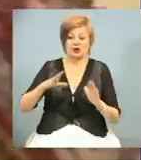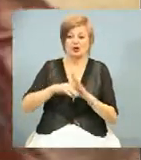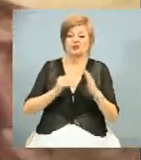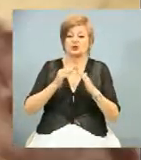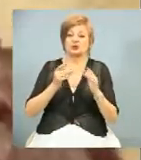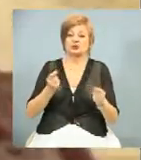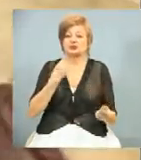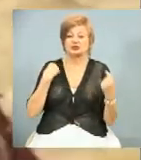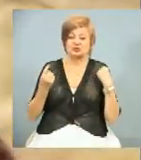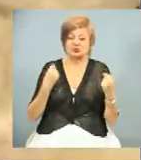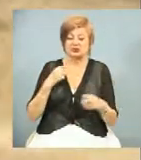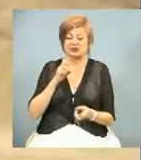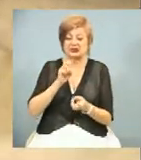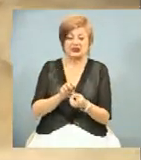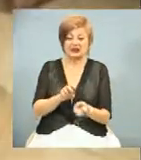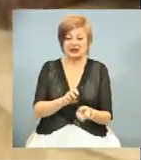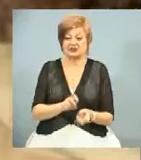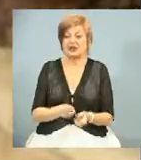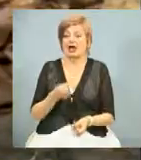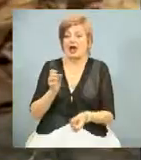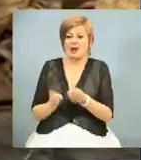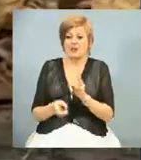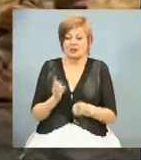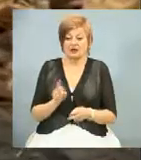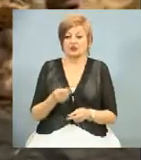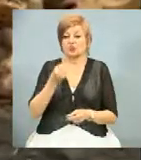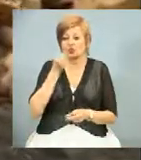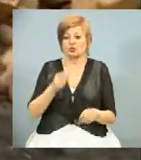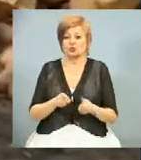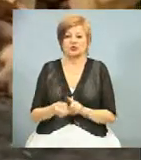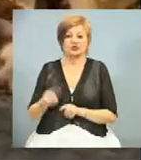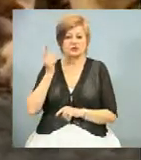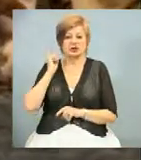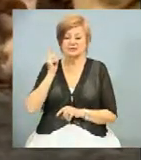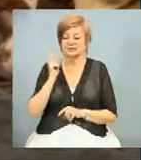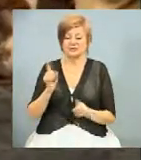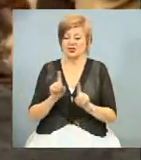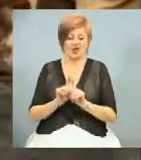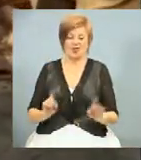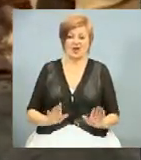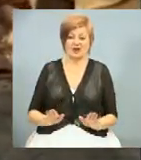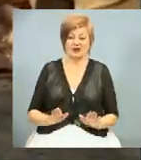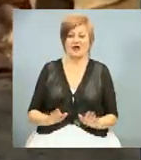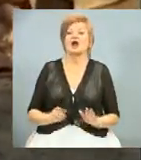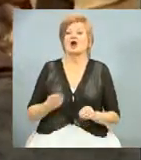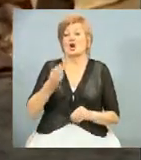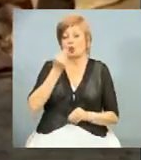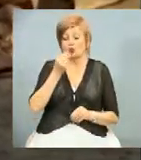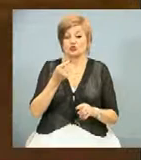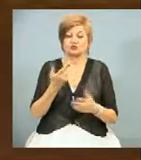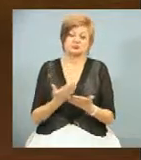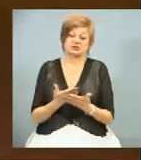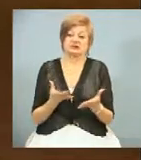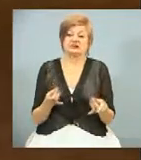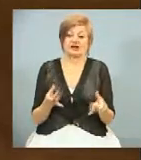заводились комахи та щури. Приготування їжі у первісних людей теж було далеким від ідеалу. Зазвичай страву вживали у сирому